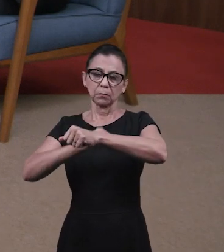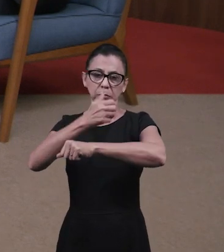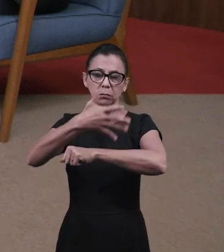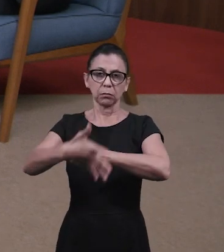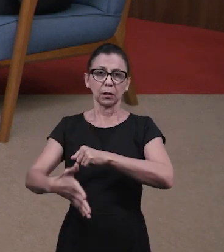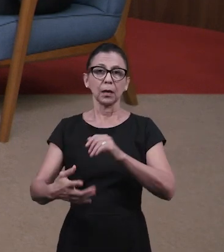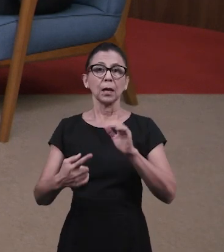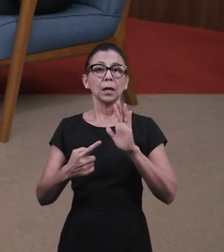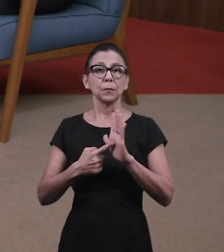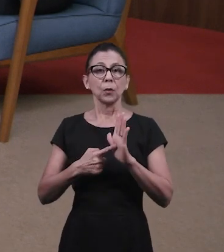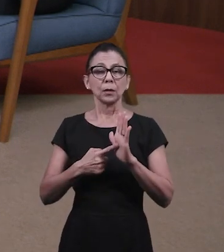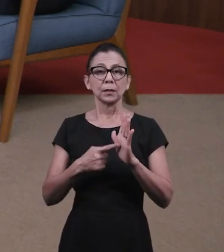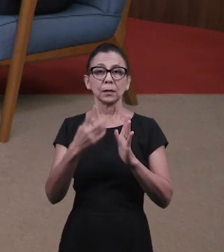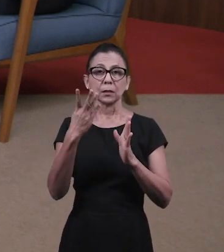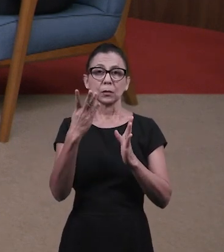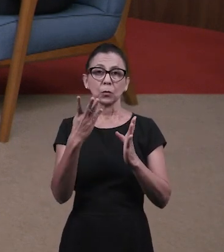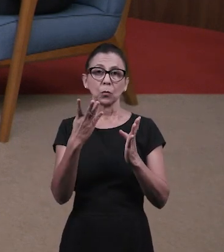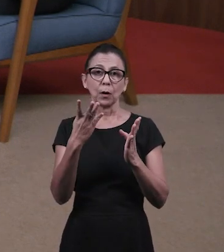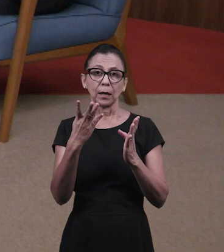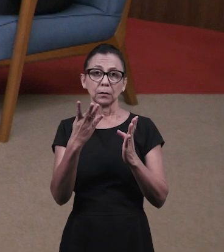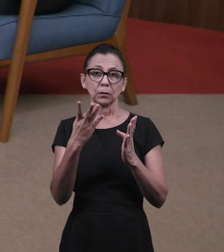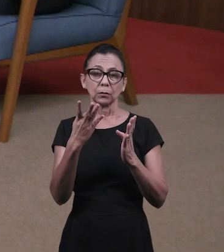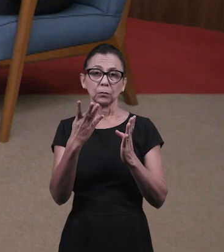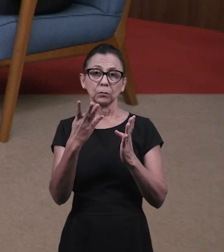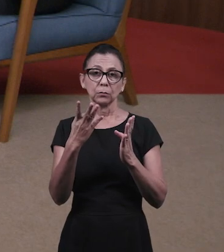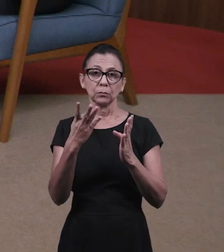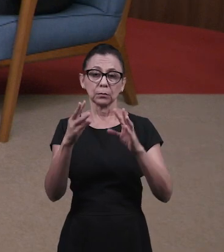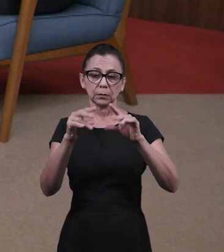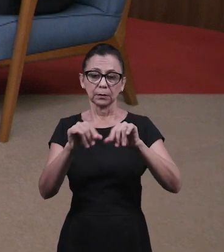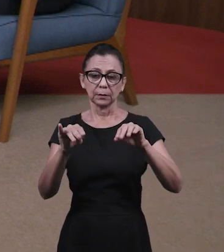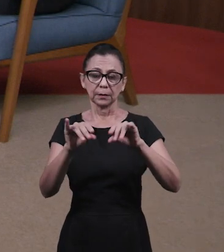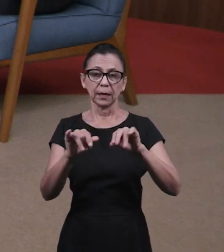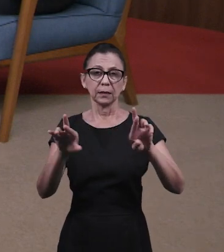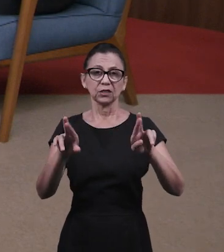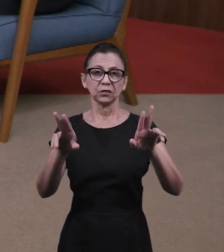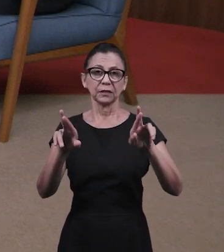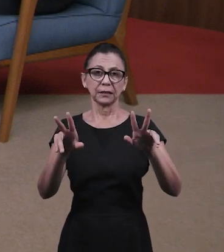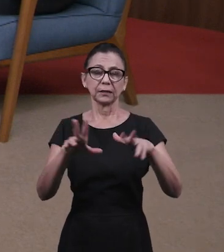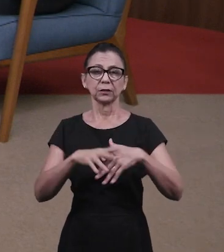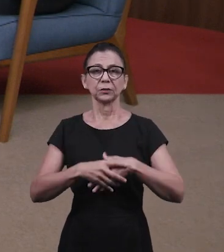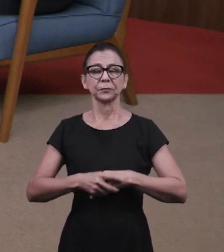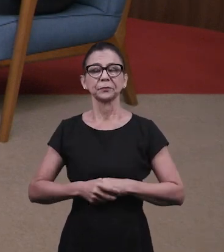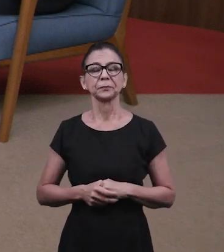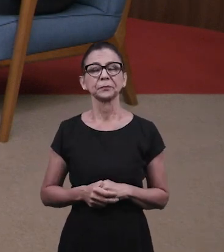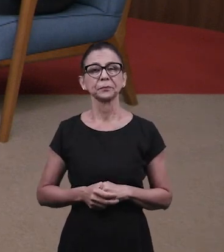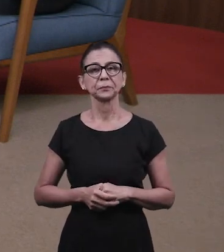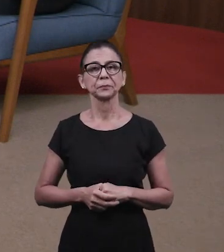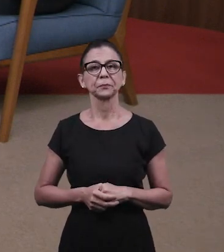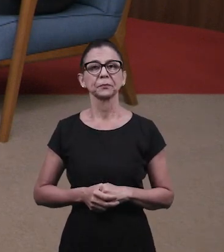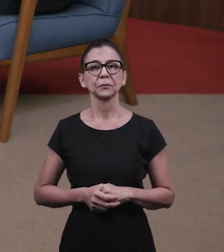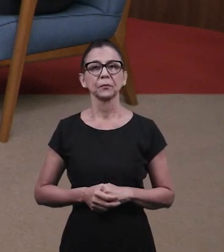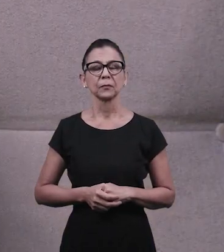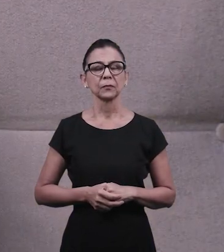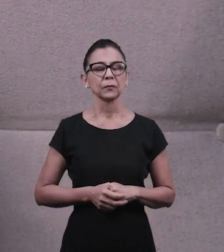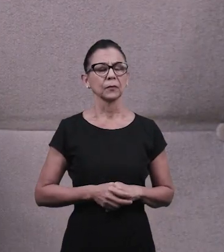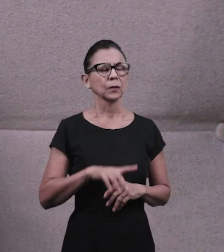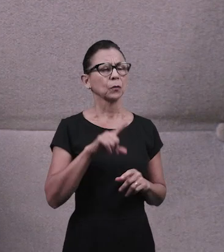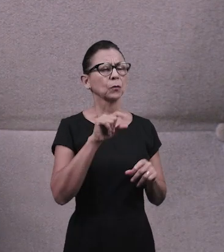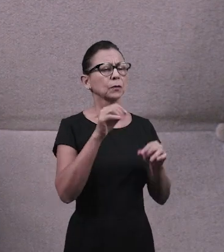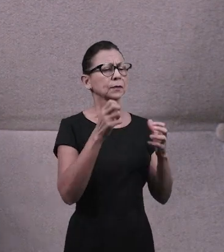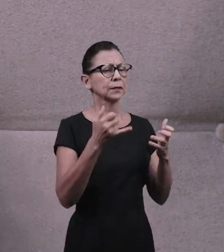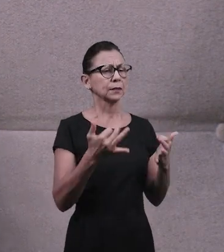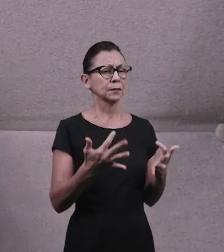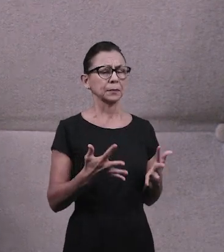le quatrième type de terrain. Est-ce que vous pouvez nous parler, Daniel? La